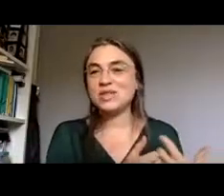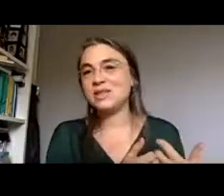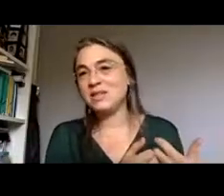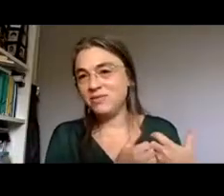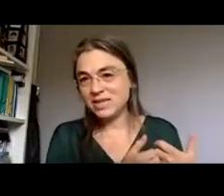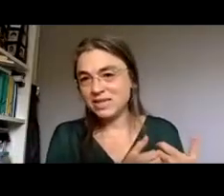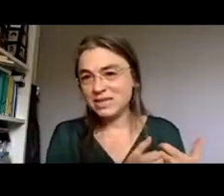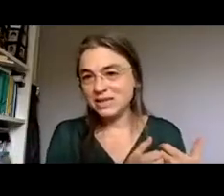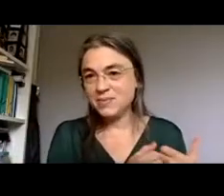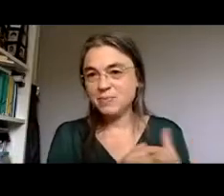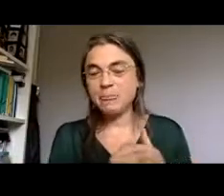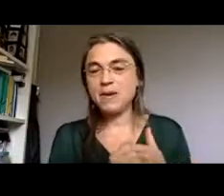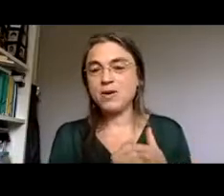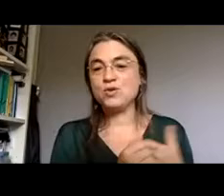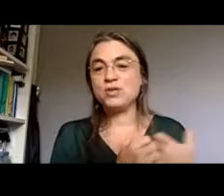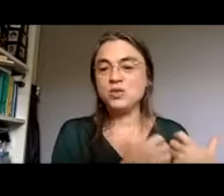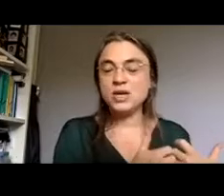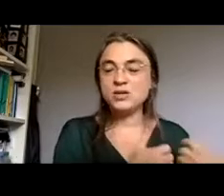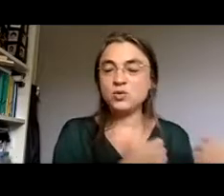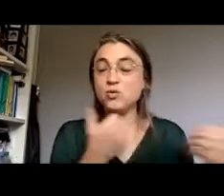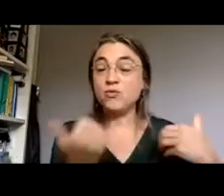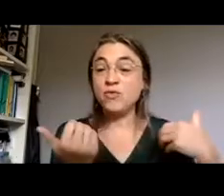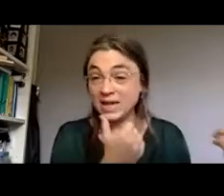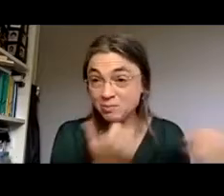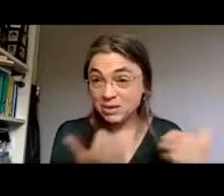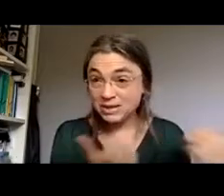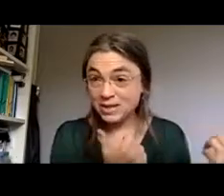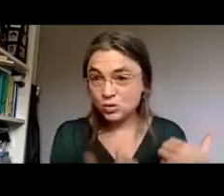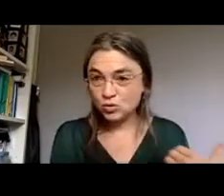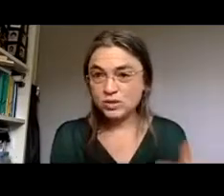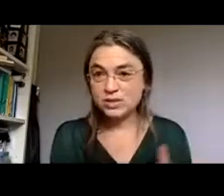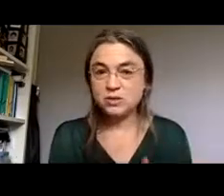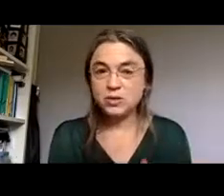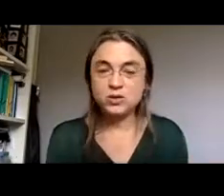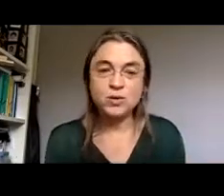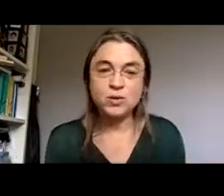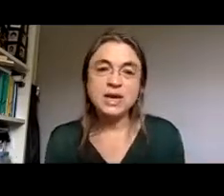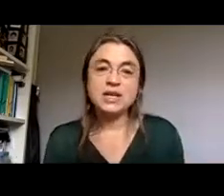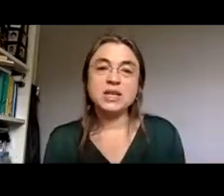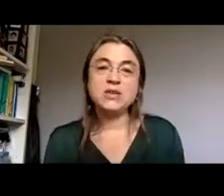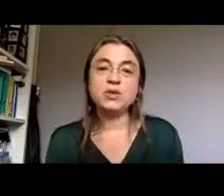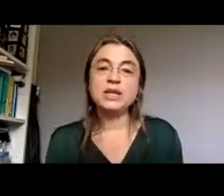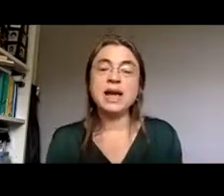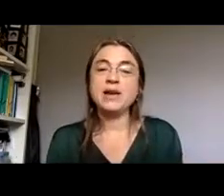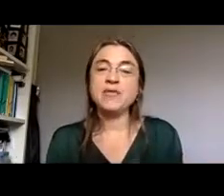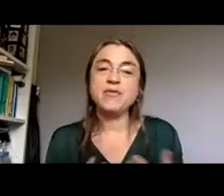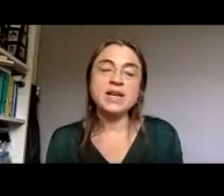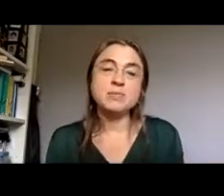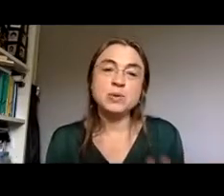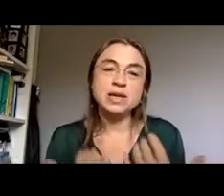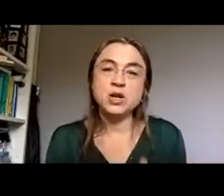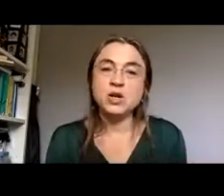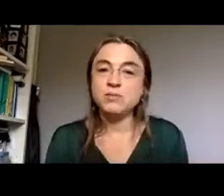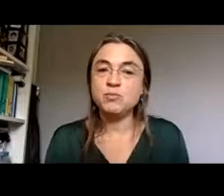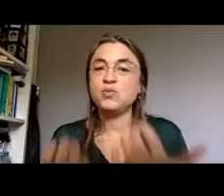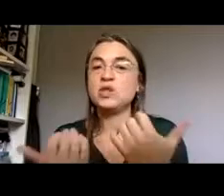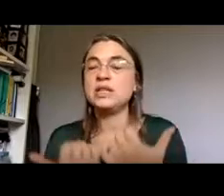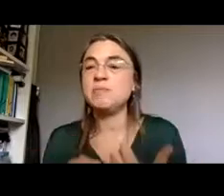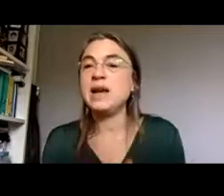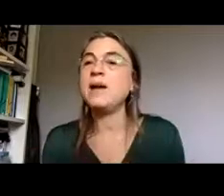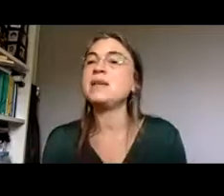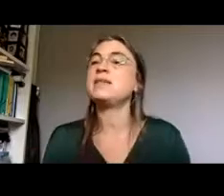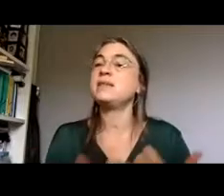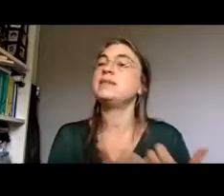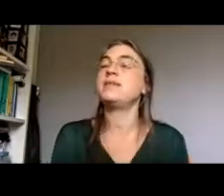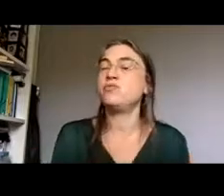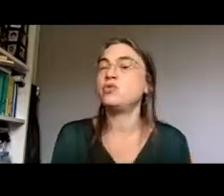de cette diversité de situations et de variabilité surtout des situations, il faudrait à l'inverse peut-être leur dire bon, vous n'en êtes pas